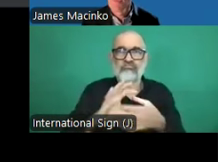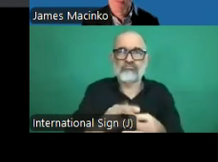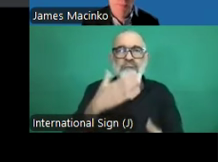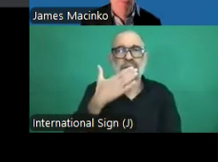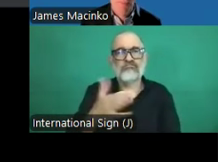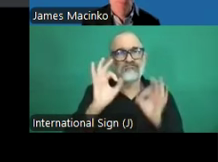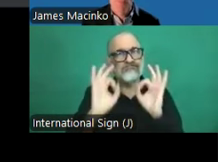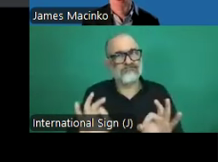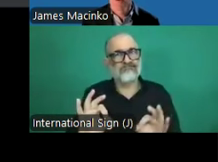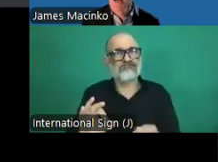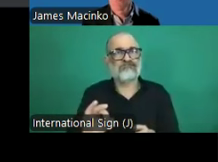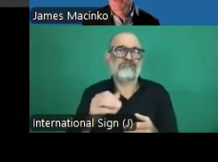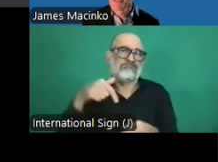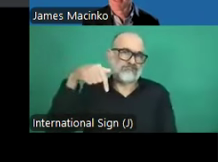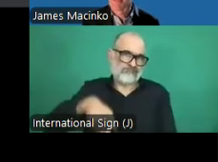ressources.